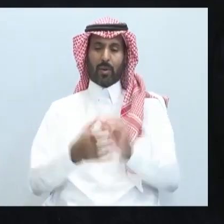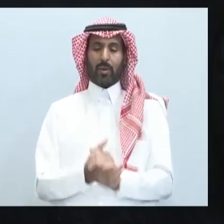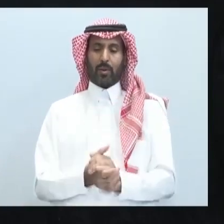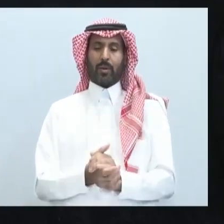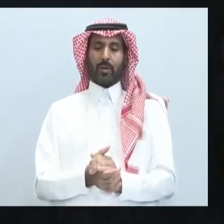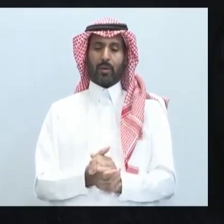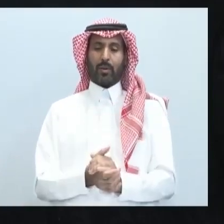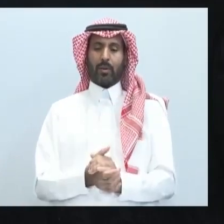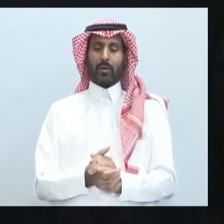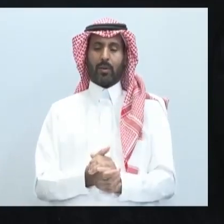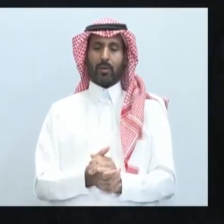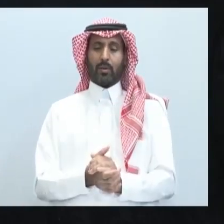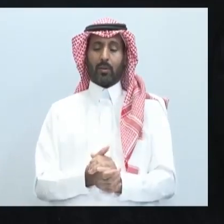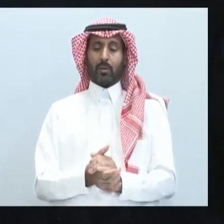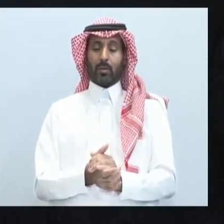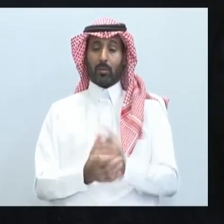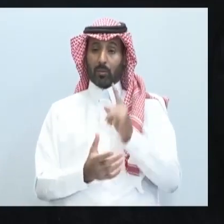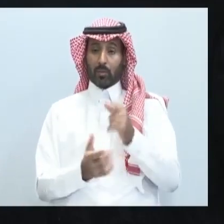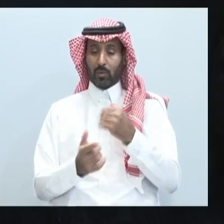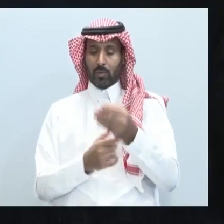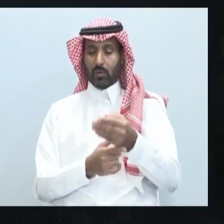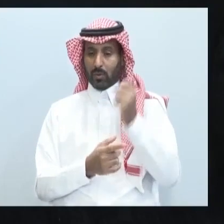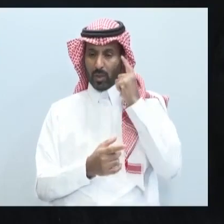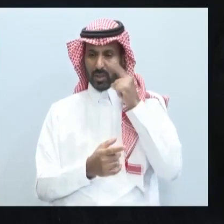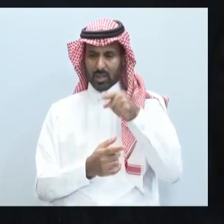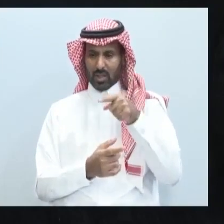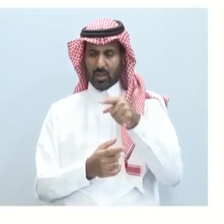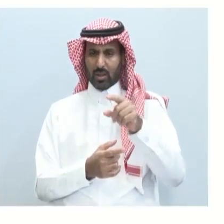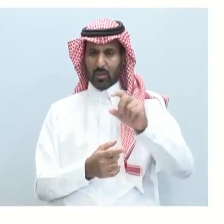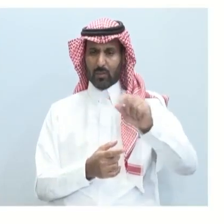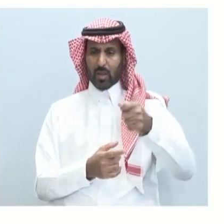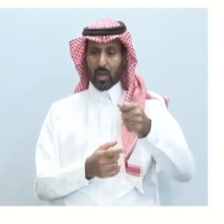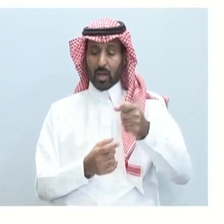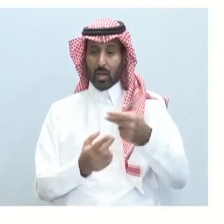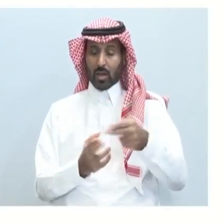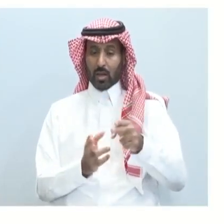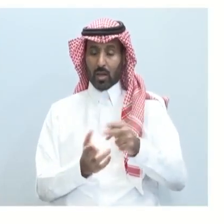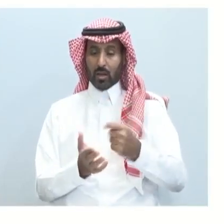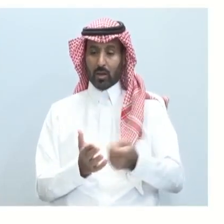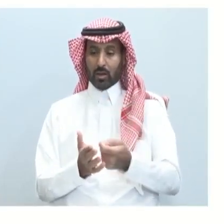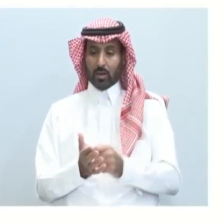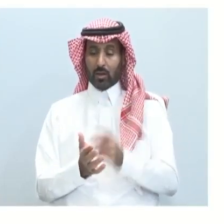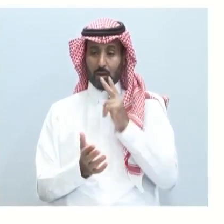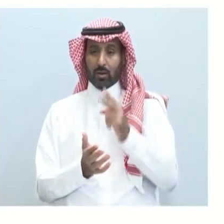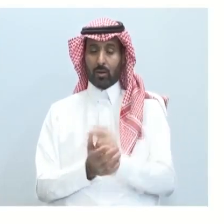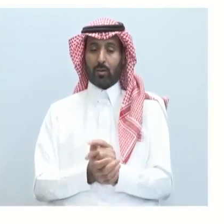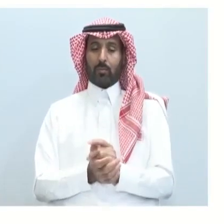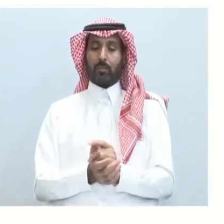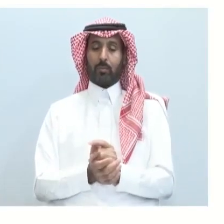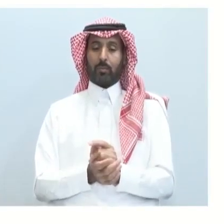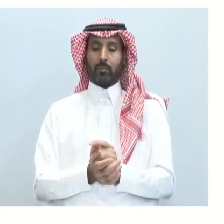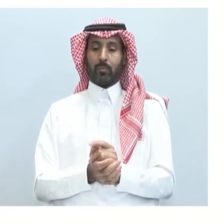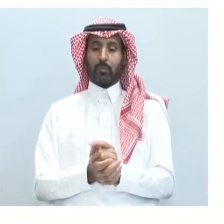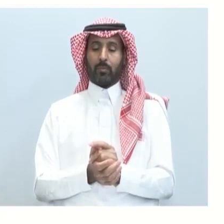ركز على هذه الجزيتين لان هي مفتاحك لايش للحل اذا في هذه الحاله بحسب نظريه برونستيد